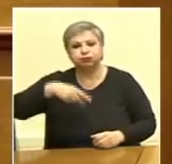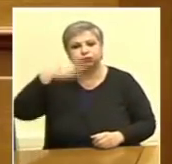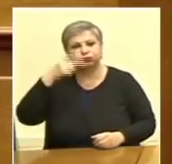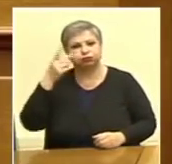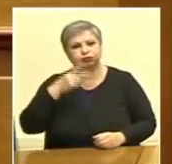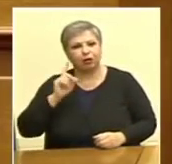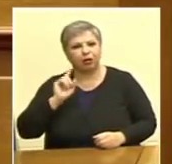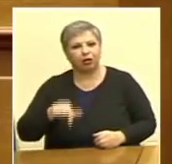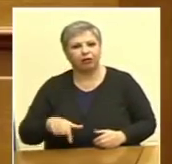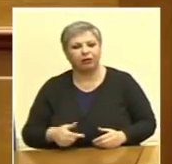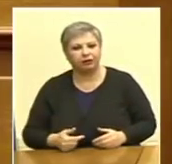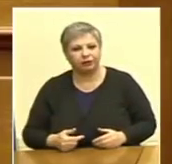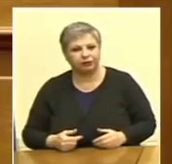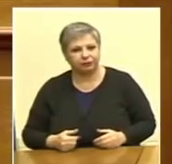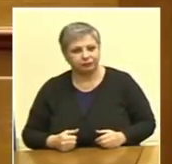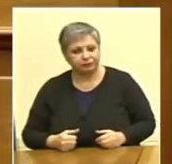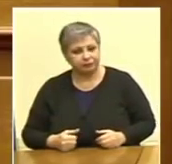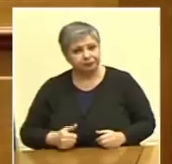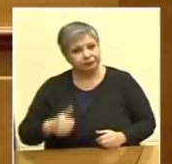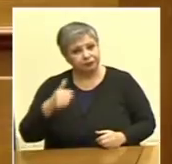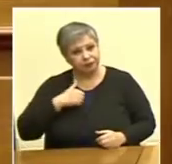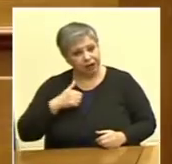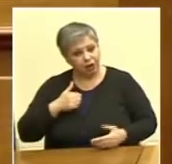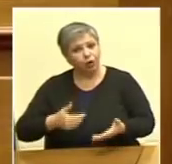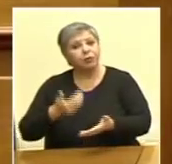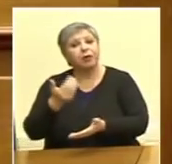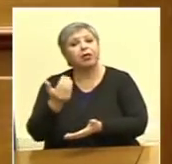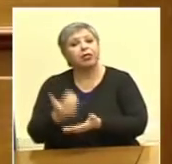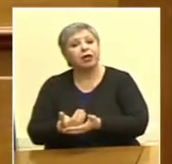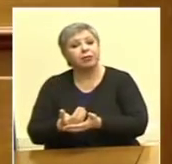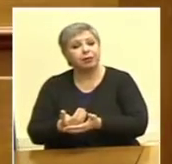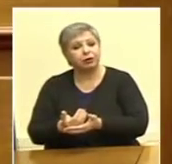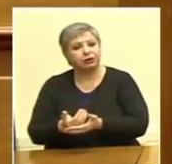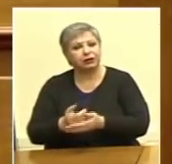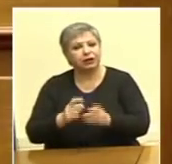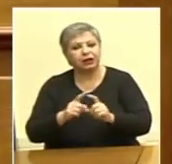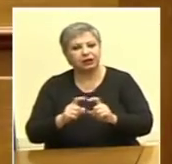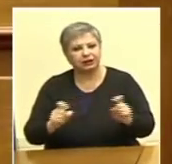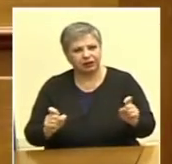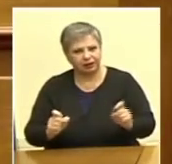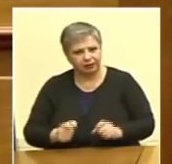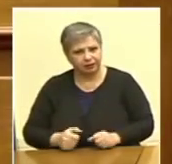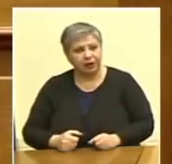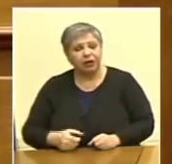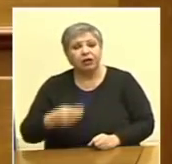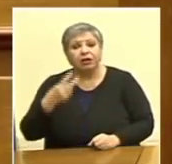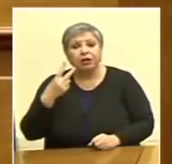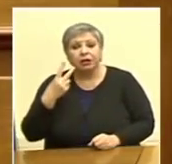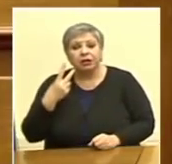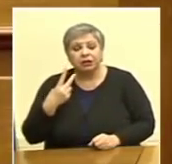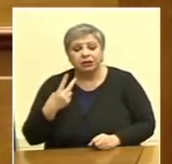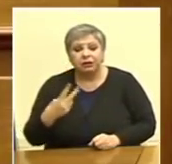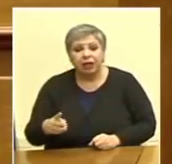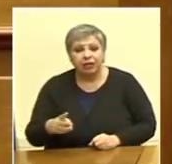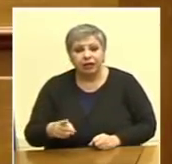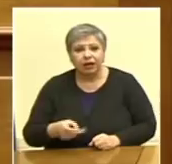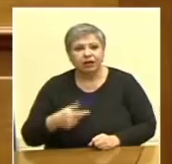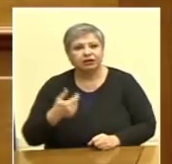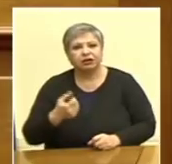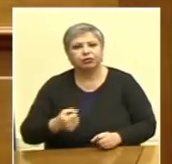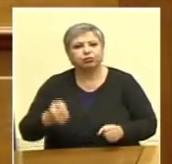Θα σας πρότεινα λοιπόν να μην βαφτίσετε τον δικό σας πολιτικό κινησμό